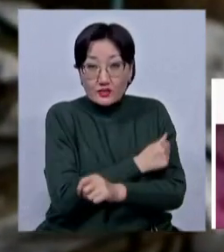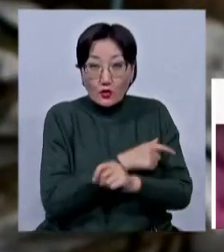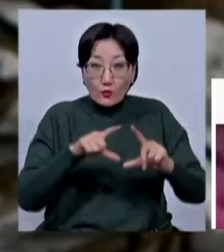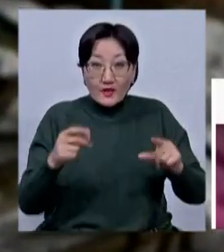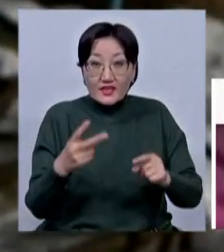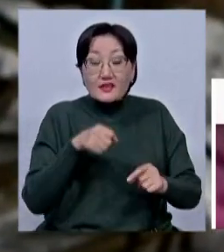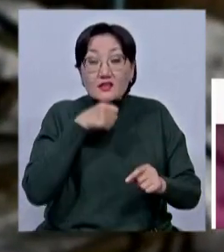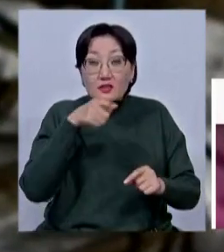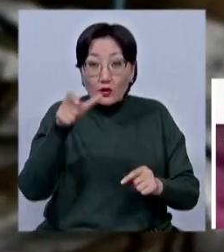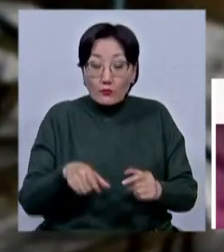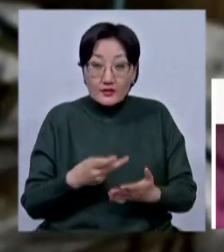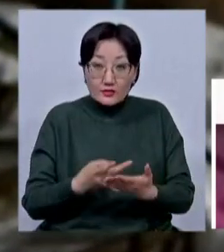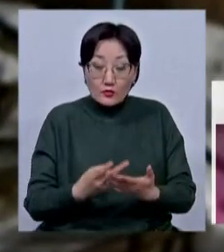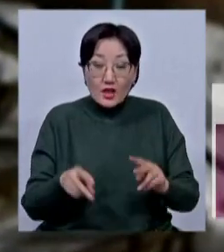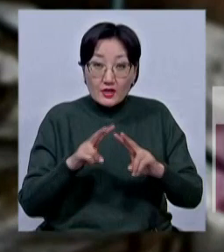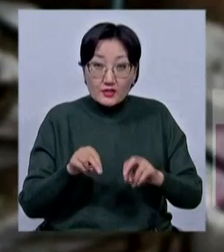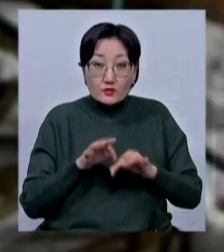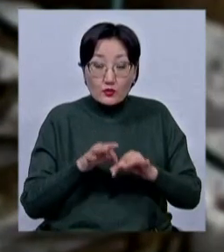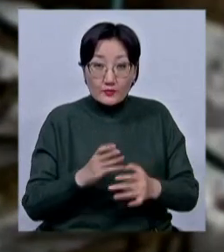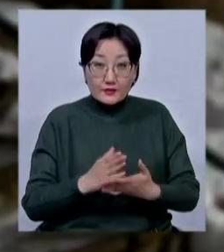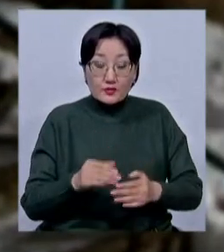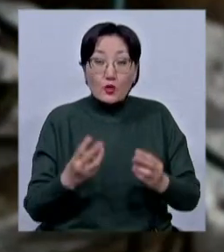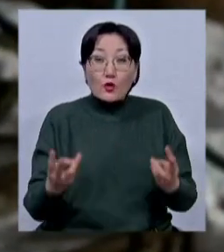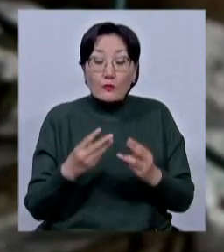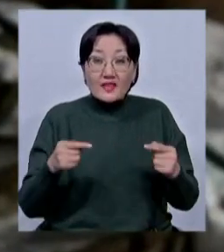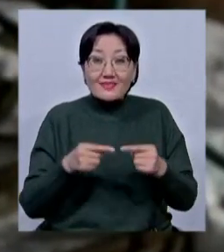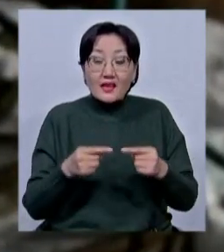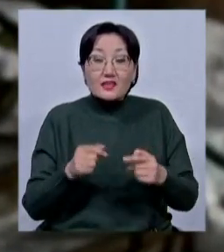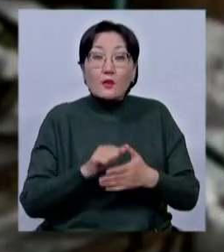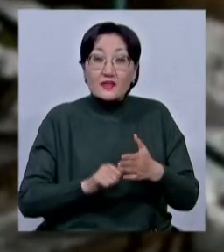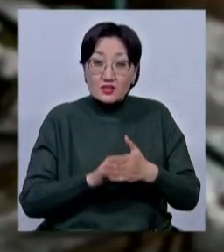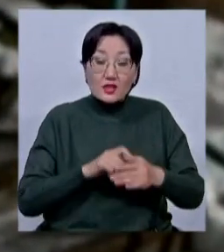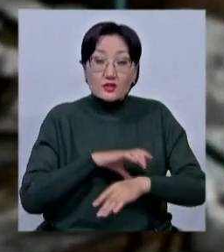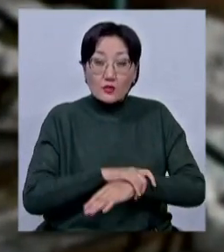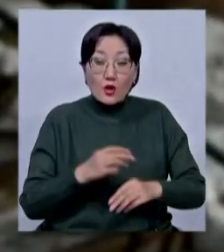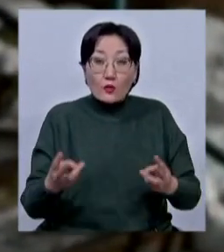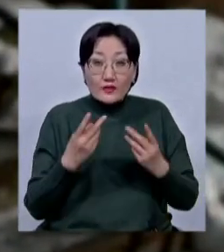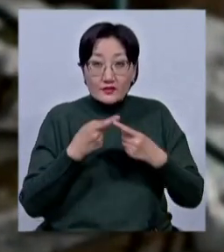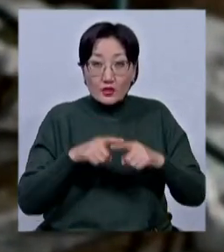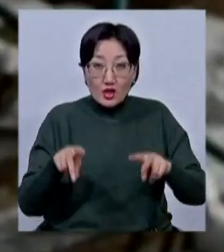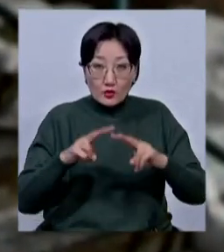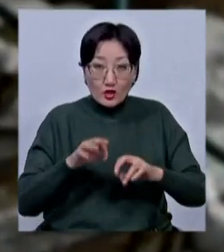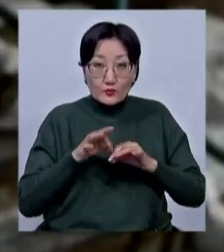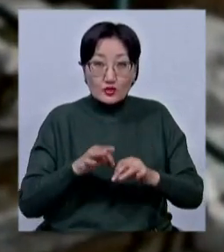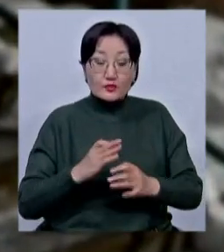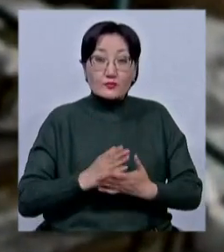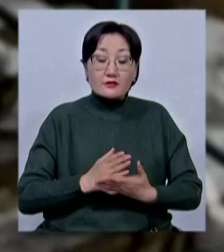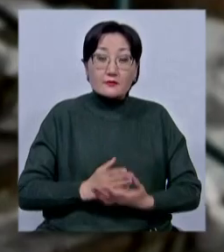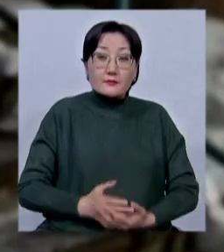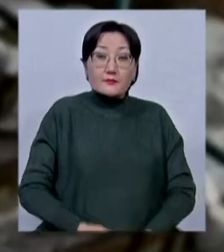ересек түсті. Қазіргі уақытта олар тексеруден өтуде. Өрттің нақты неден шыққаны анықталуда. Өрт техникалық сараптама тағайындалды.